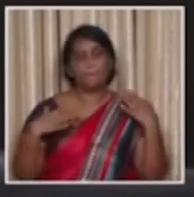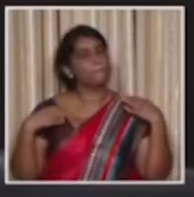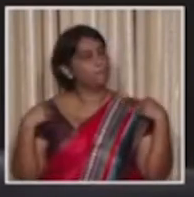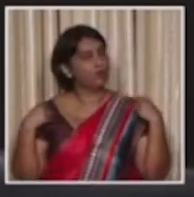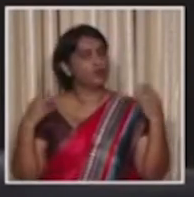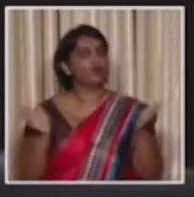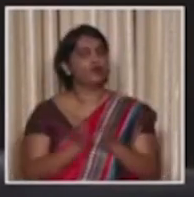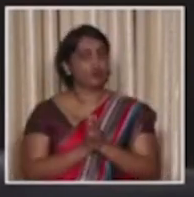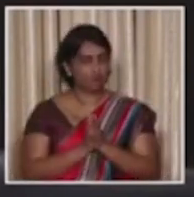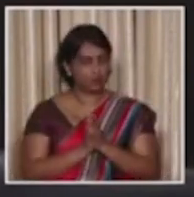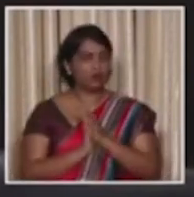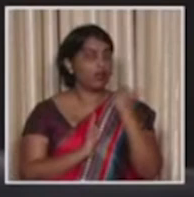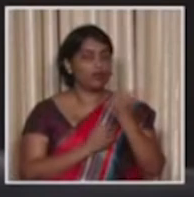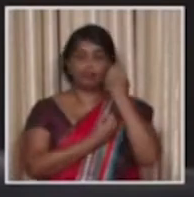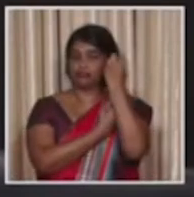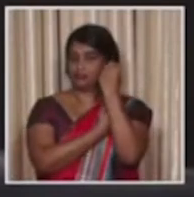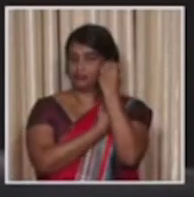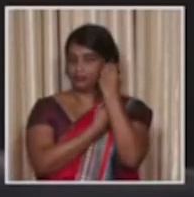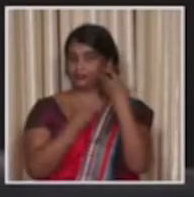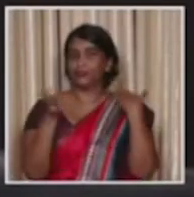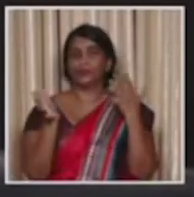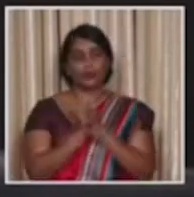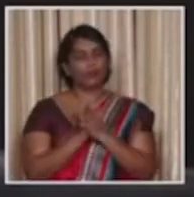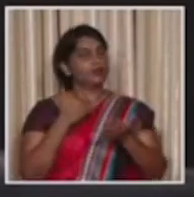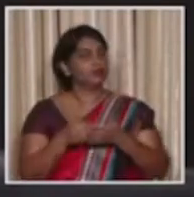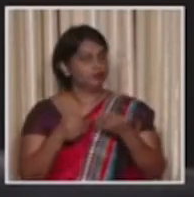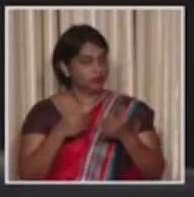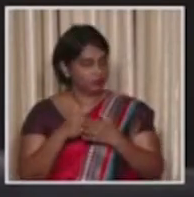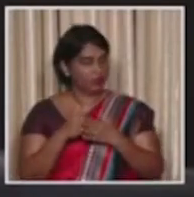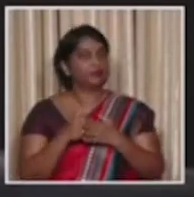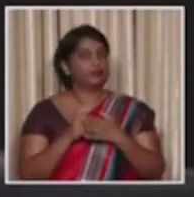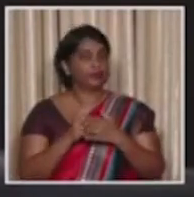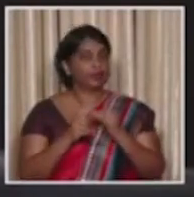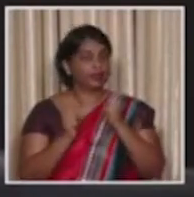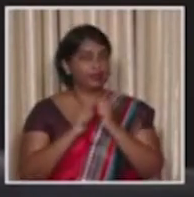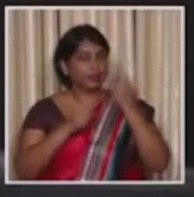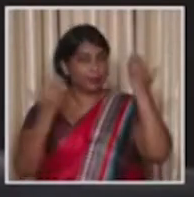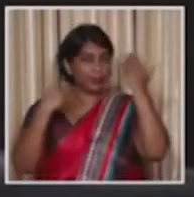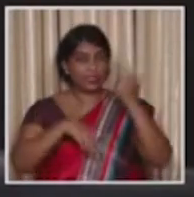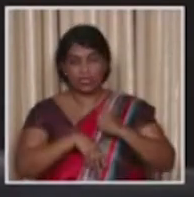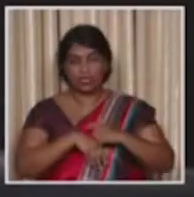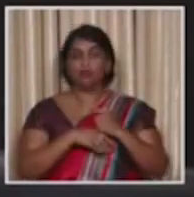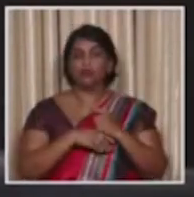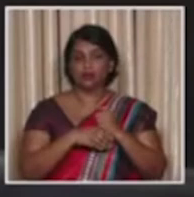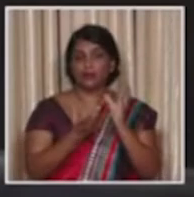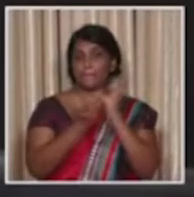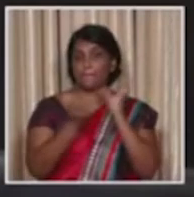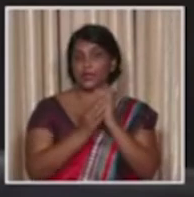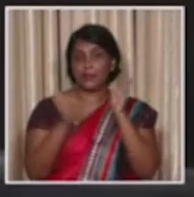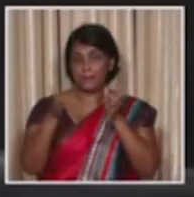පහසුකම් සහිත නව සංඥා පද්ධතියක්ද සමග ඉඳිකිරීමටත් කාර්ය බහුල වේලාවන් නිදී මැදිරි 12ක් සහිත